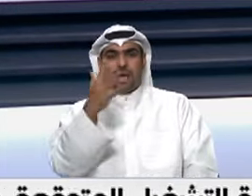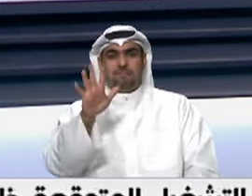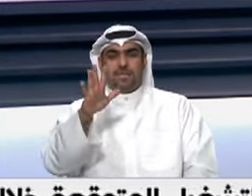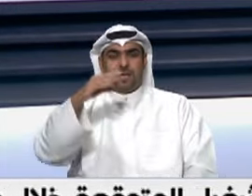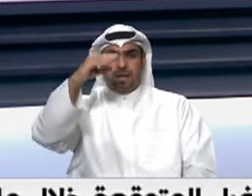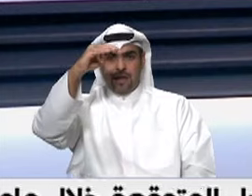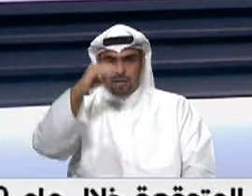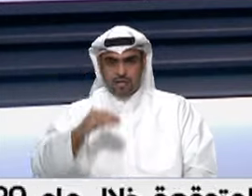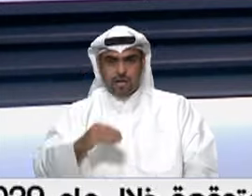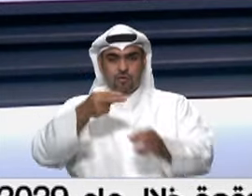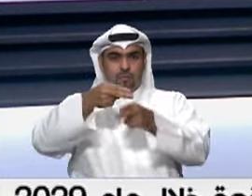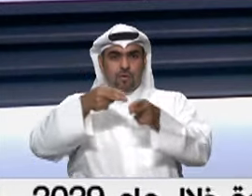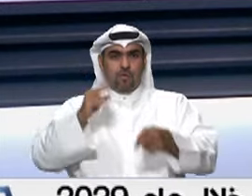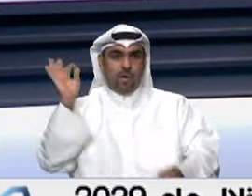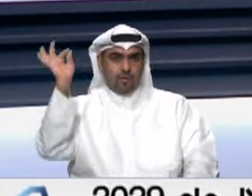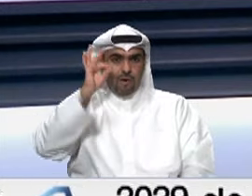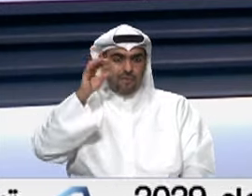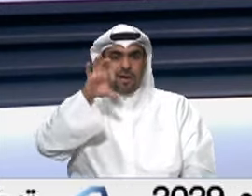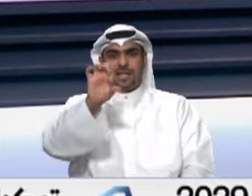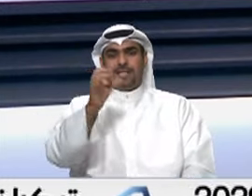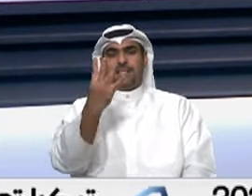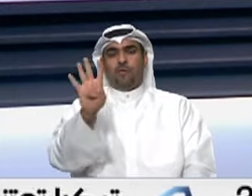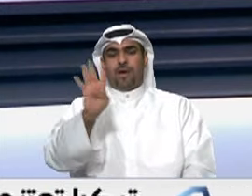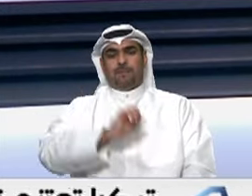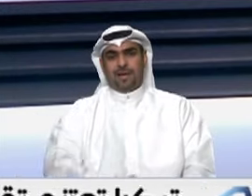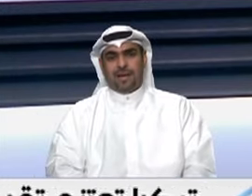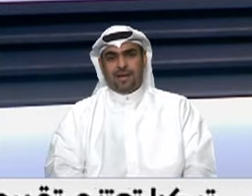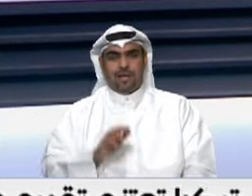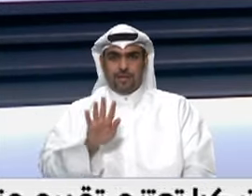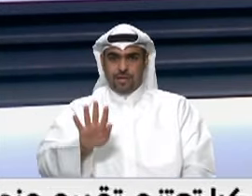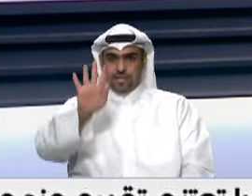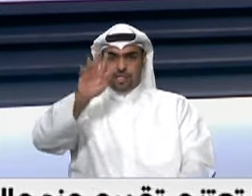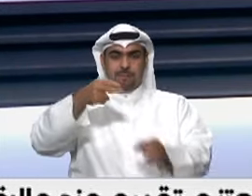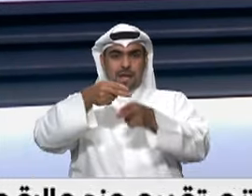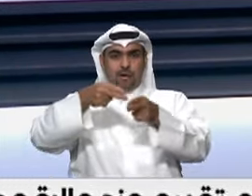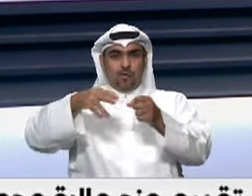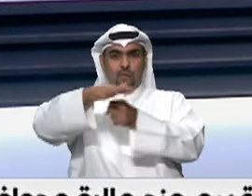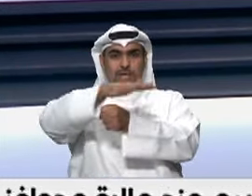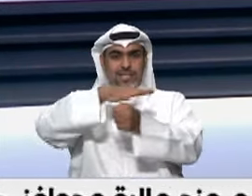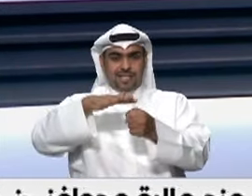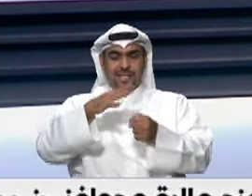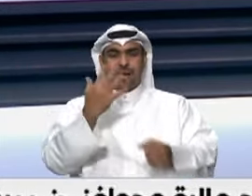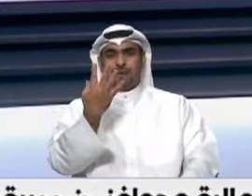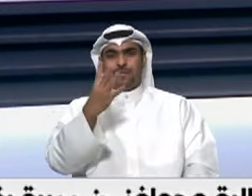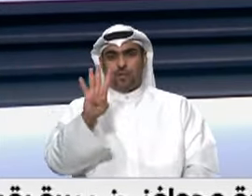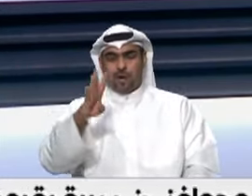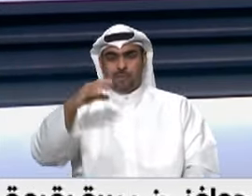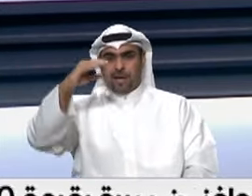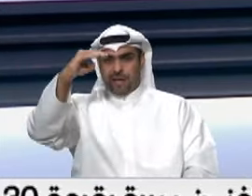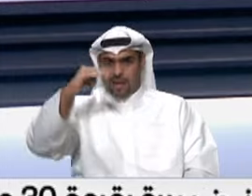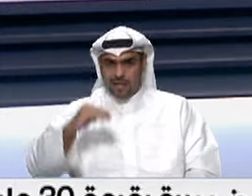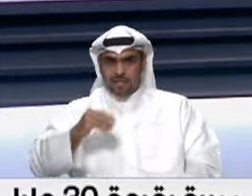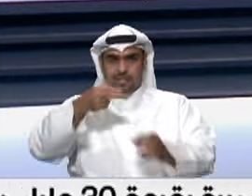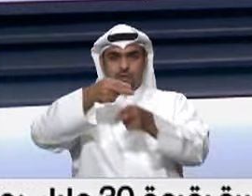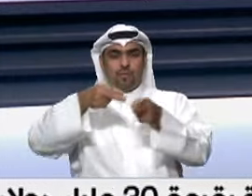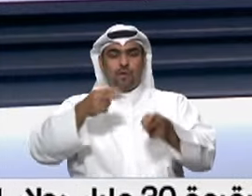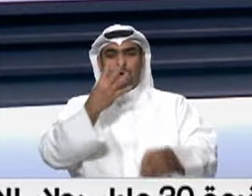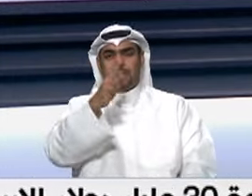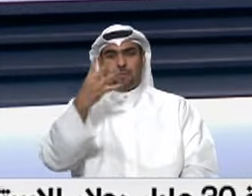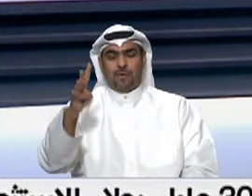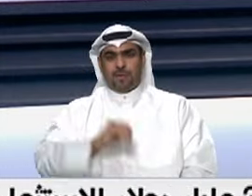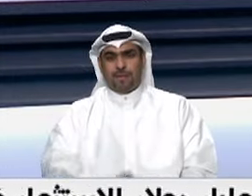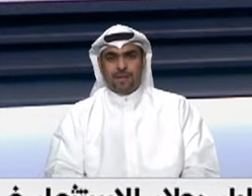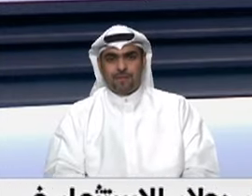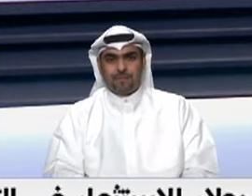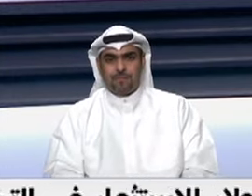والوفرة 49 درجة مئوية، جزرنا الشمالية 45 درجة مئوية، والجزر الجنوبية 44 درجة